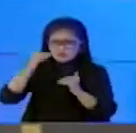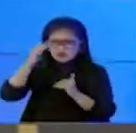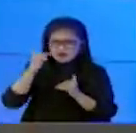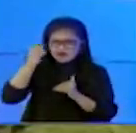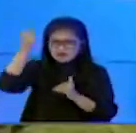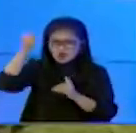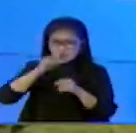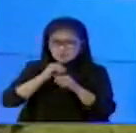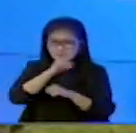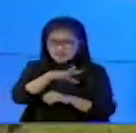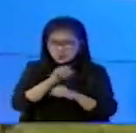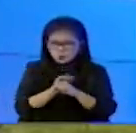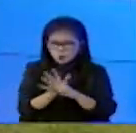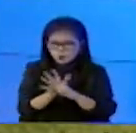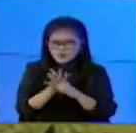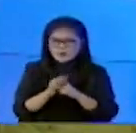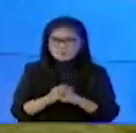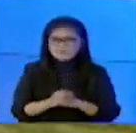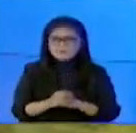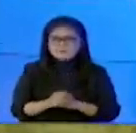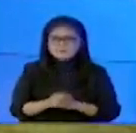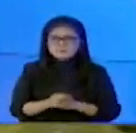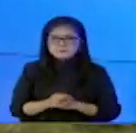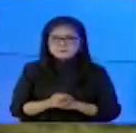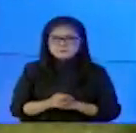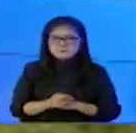19 dari Bogor Jawa Barat Wildan Hidayat news melaporkan